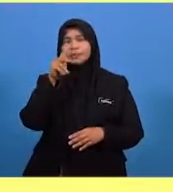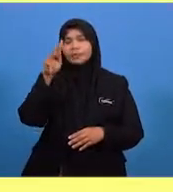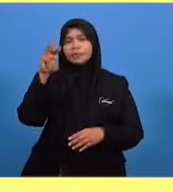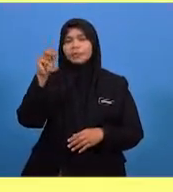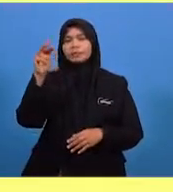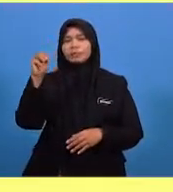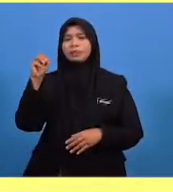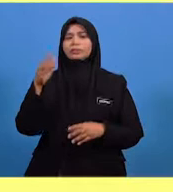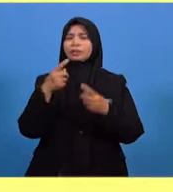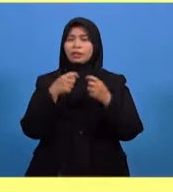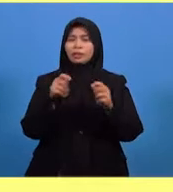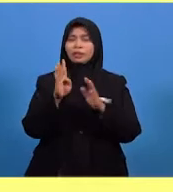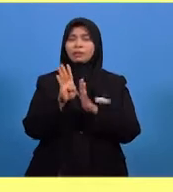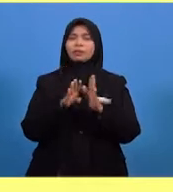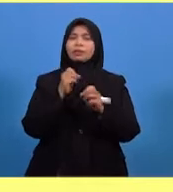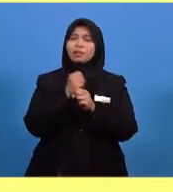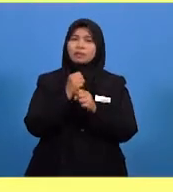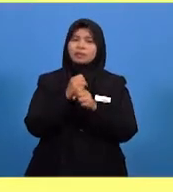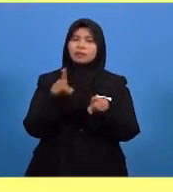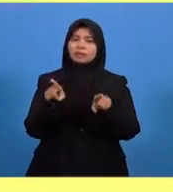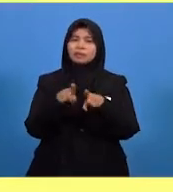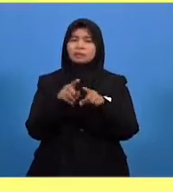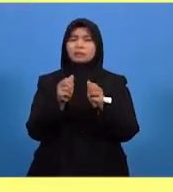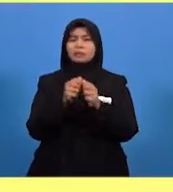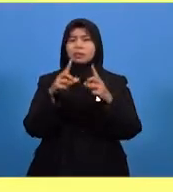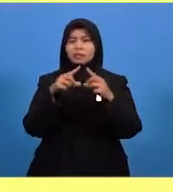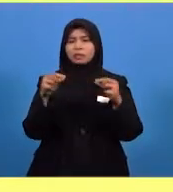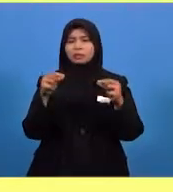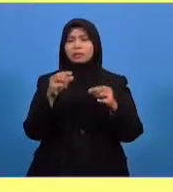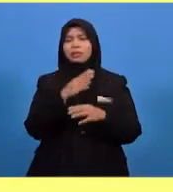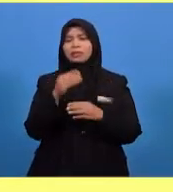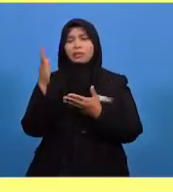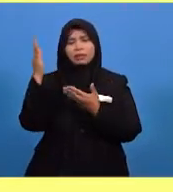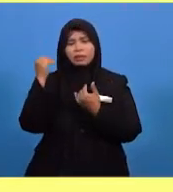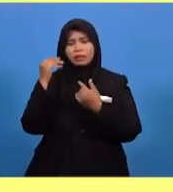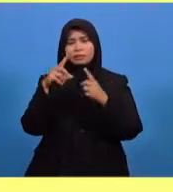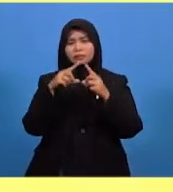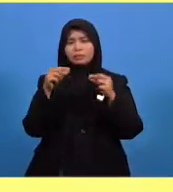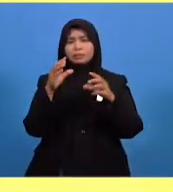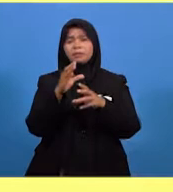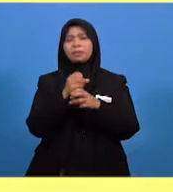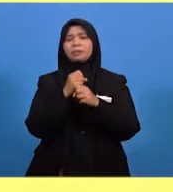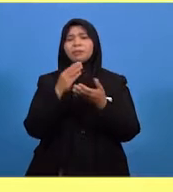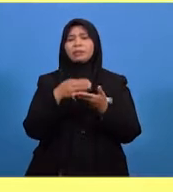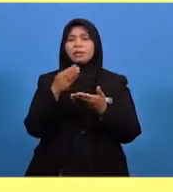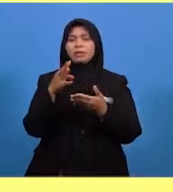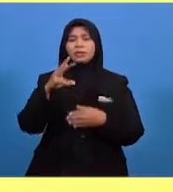berharap jepun dapat memberikan kemerdekaan kepada tanah Melayu